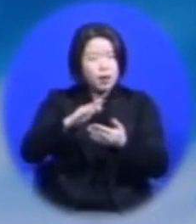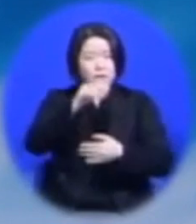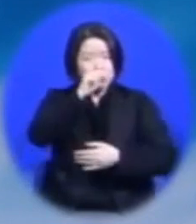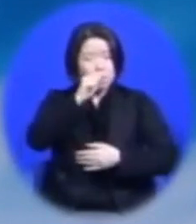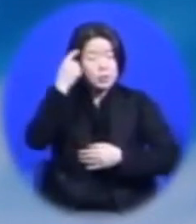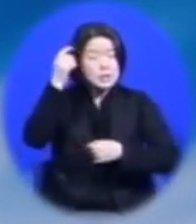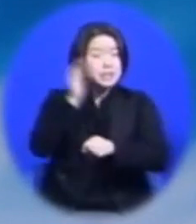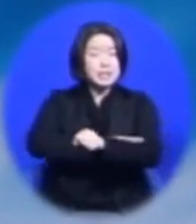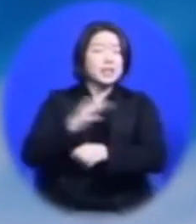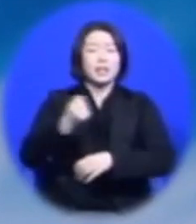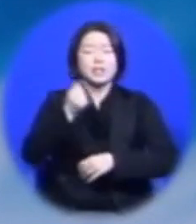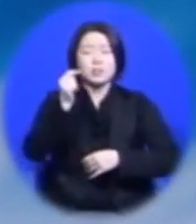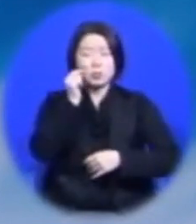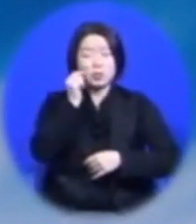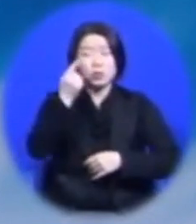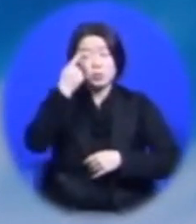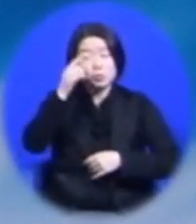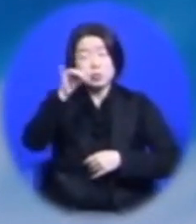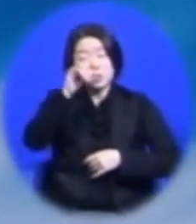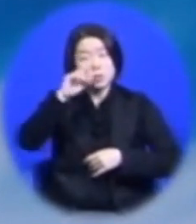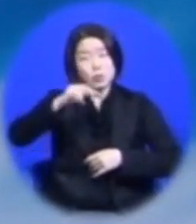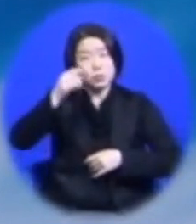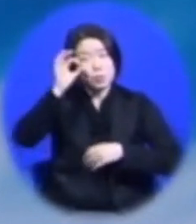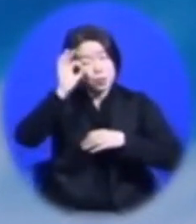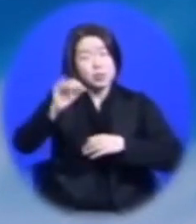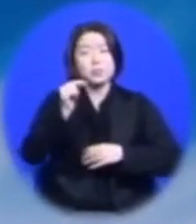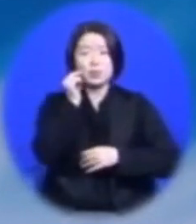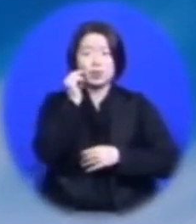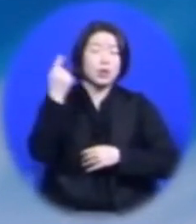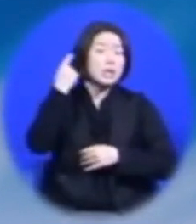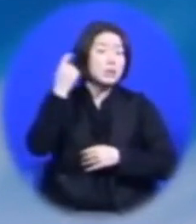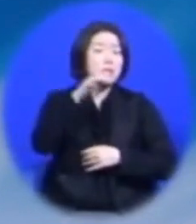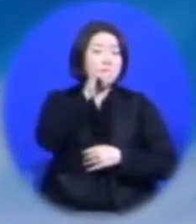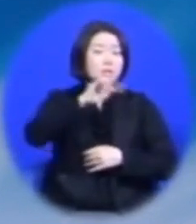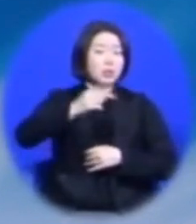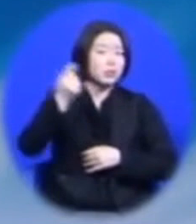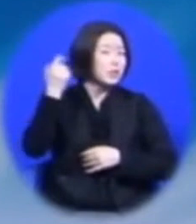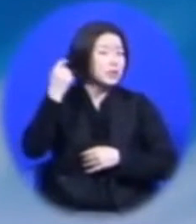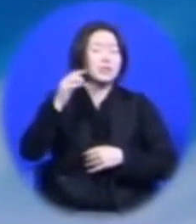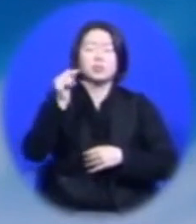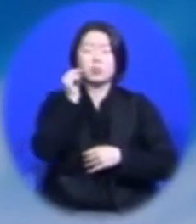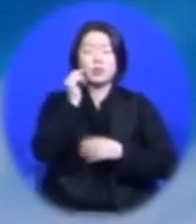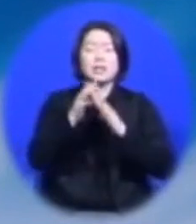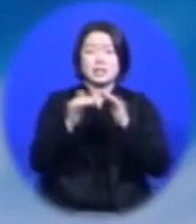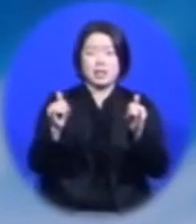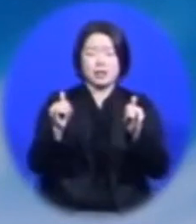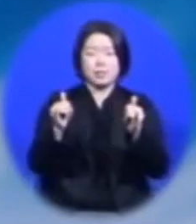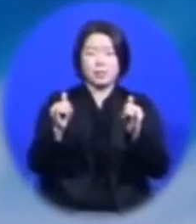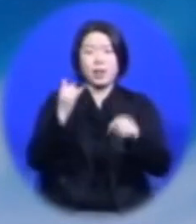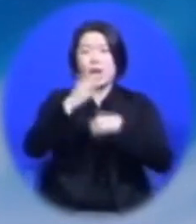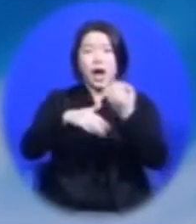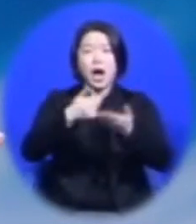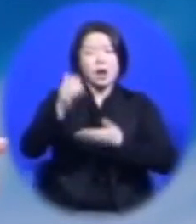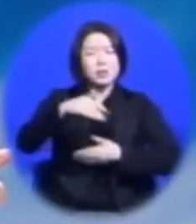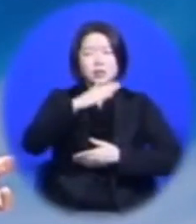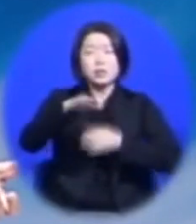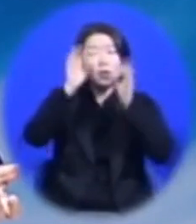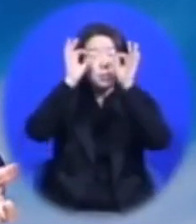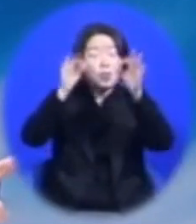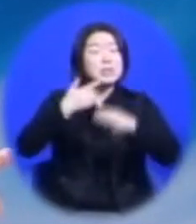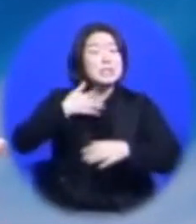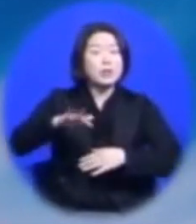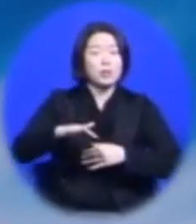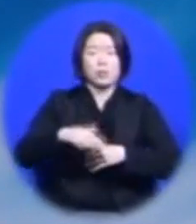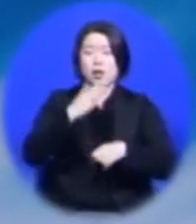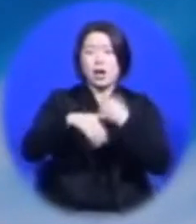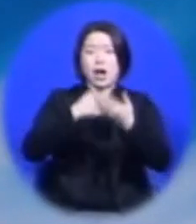못하였고 눈이 있어도 보지 못하고 귀가 있어도 듣지 못하는 사람, 하나님을 전혀 본 일이 없으며 또